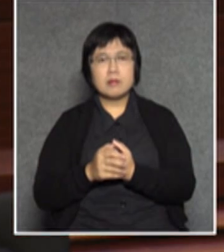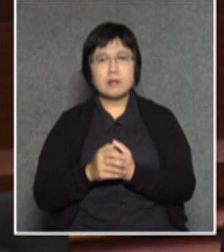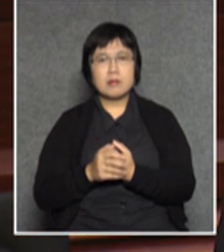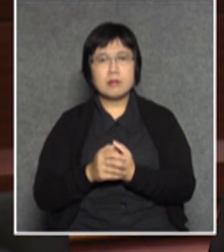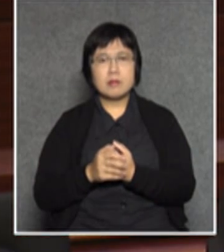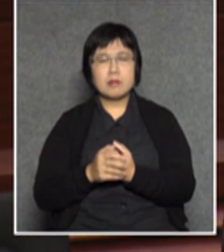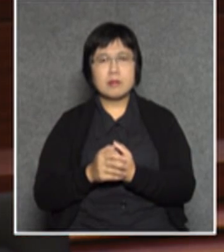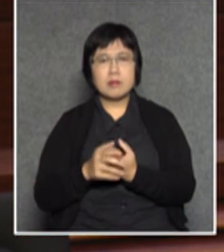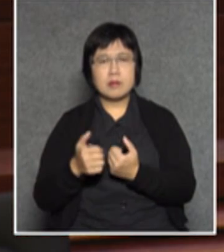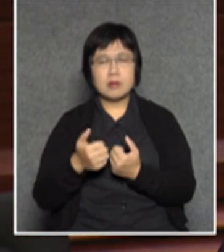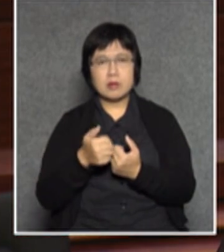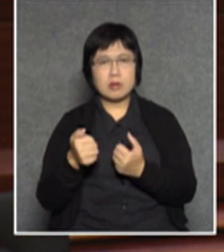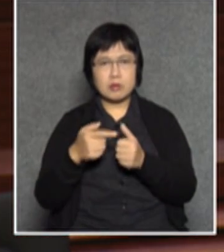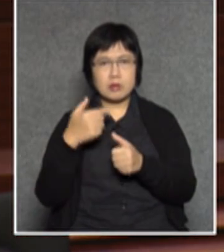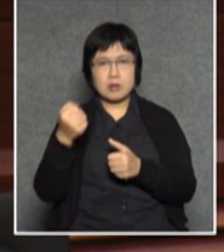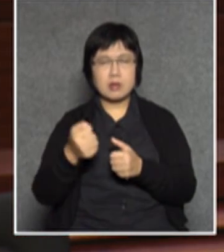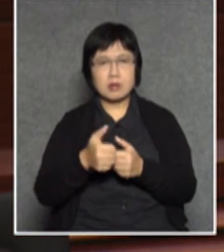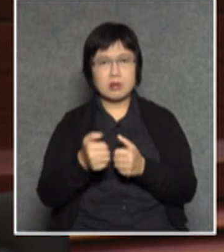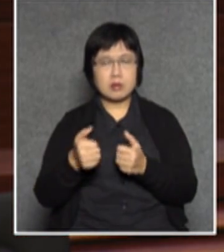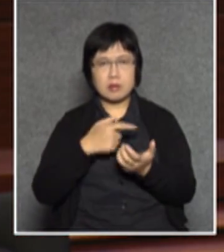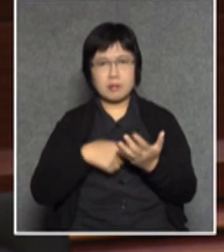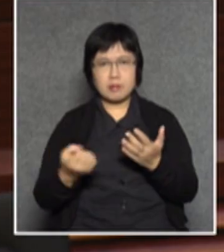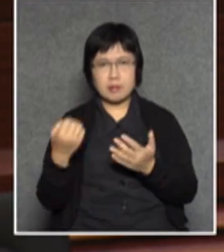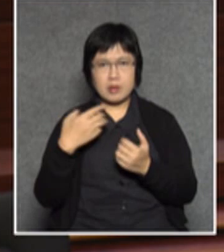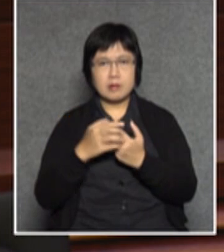多謝主席，多謝議員的提問。